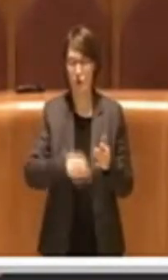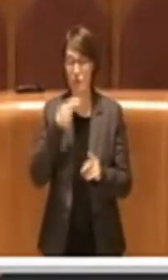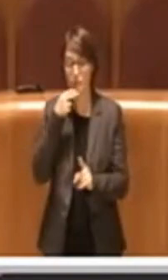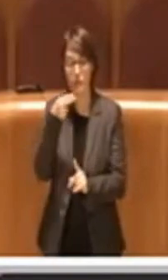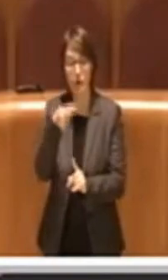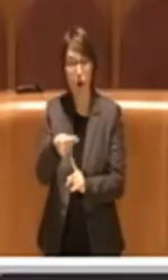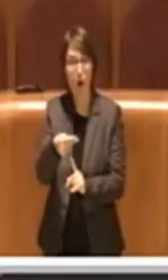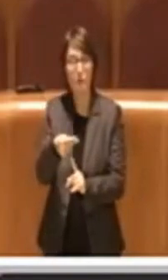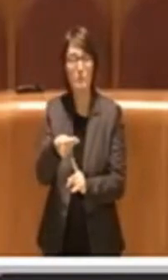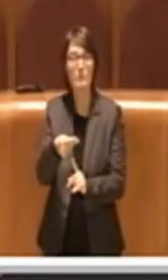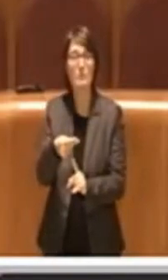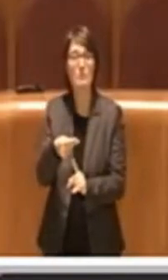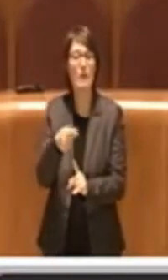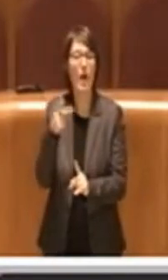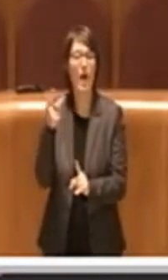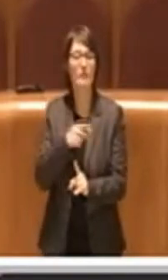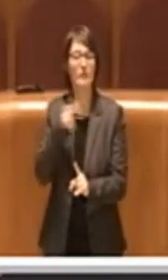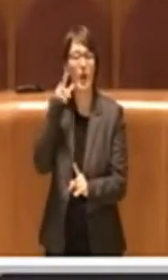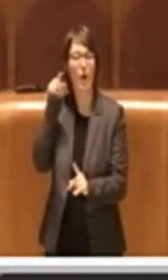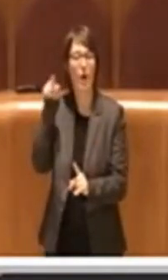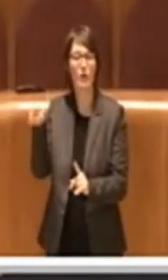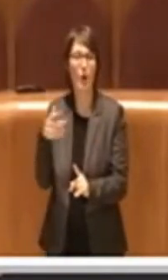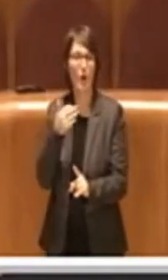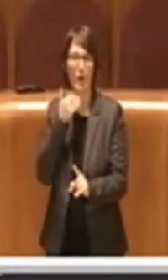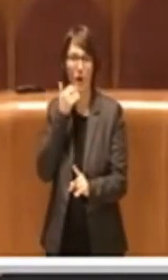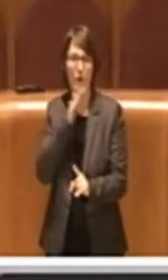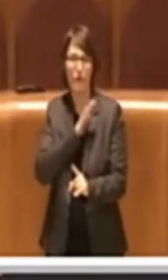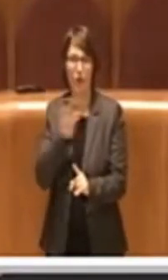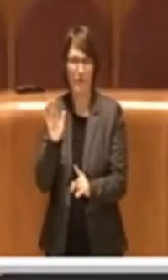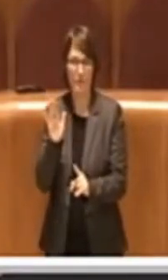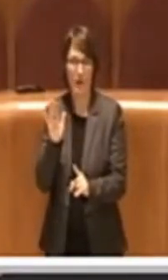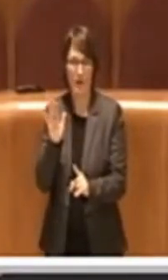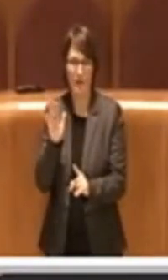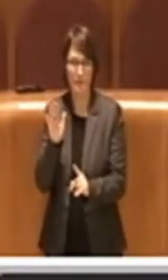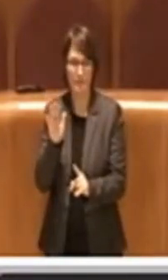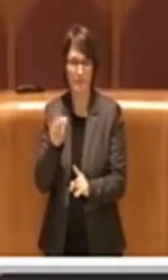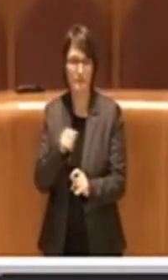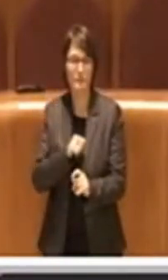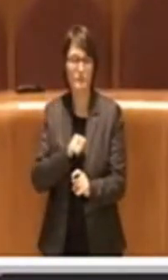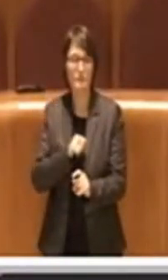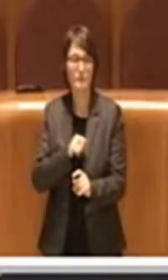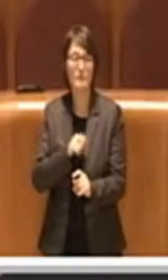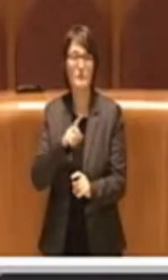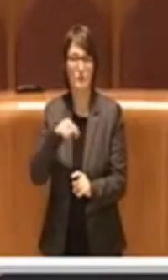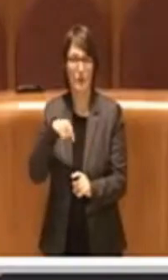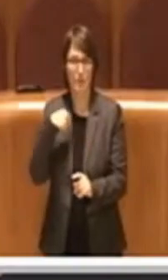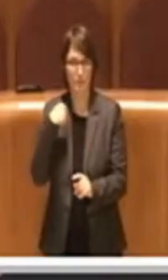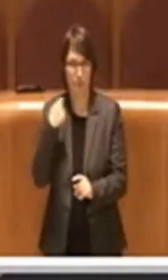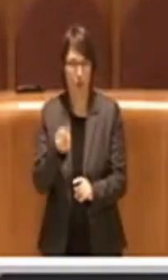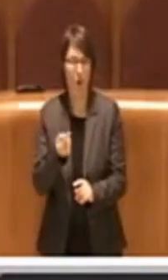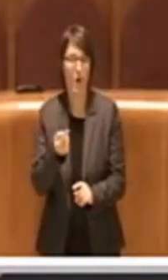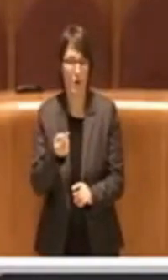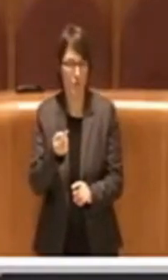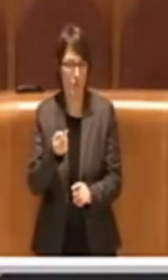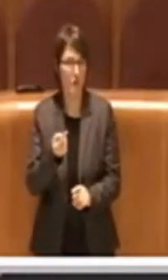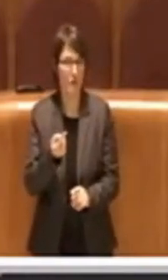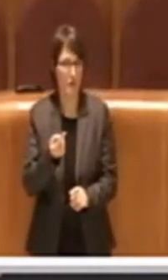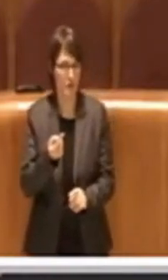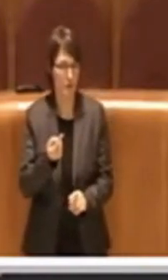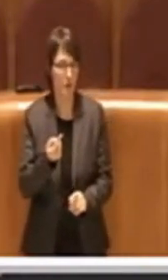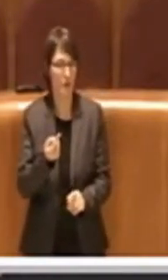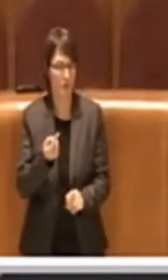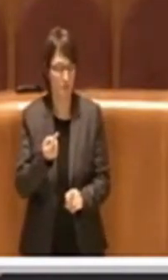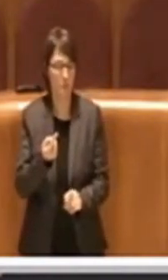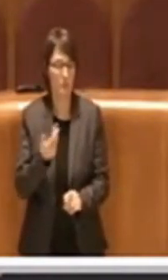avvenuta indipendentemente dalla volontà della donna. Poi è stato rilevato che sul luogo ci